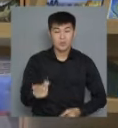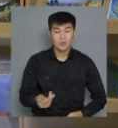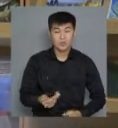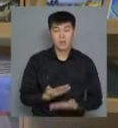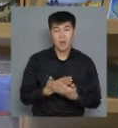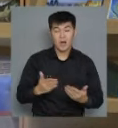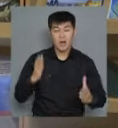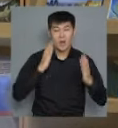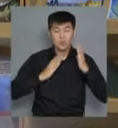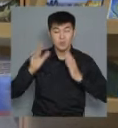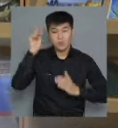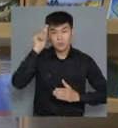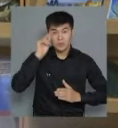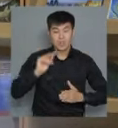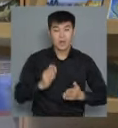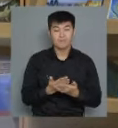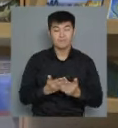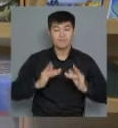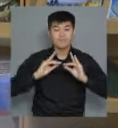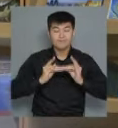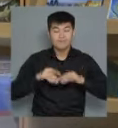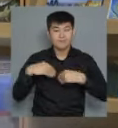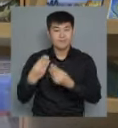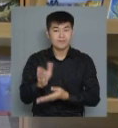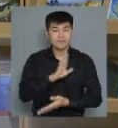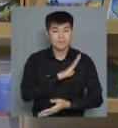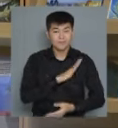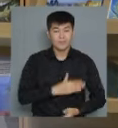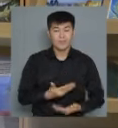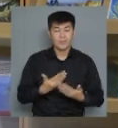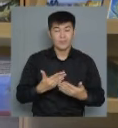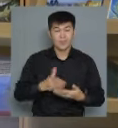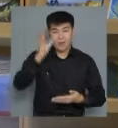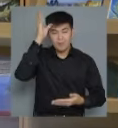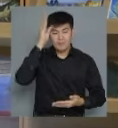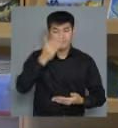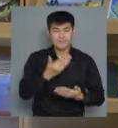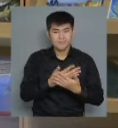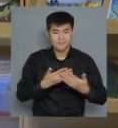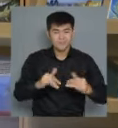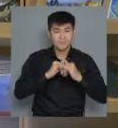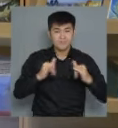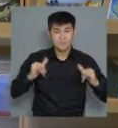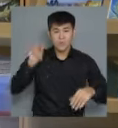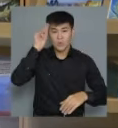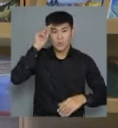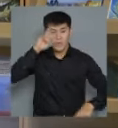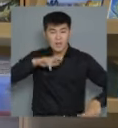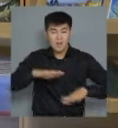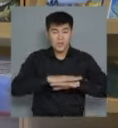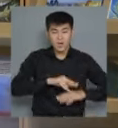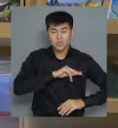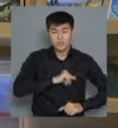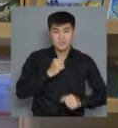студент жастарымызға жатақханамен қамтамасыз ету, біліммен, ғылыммен айналсам, оқу оқиым, еліме қызмет